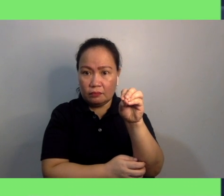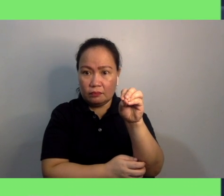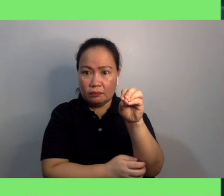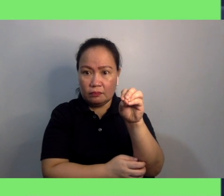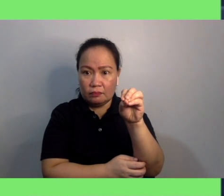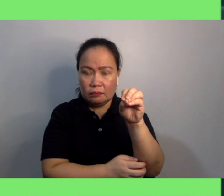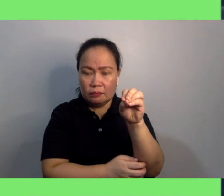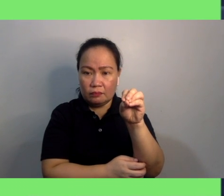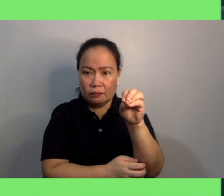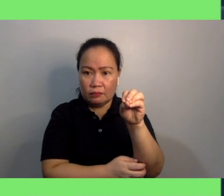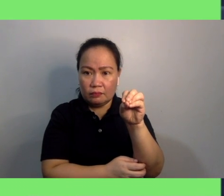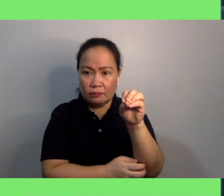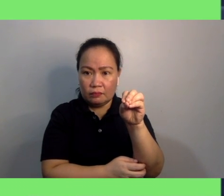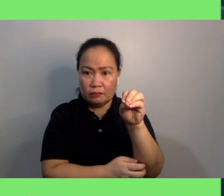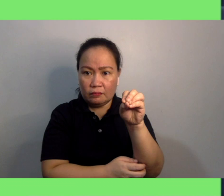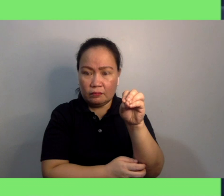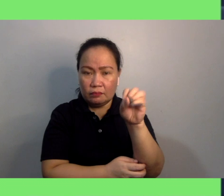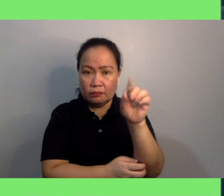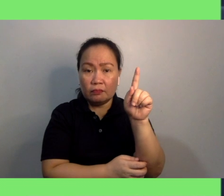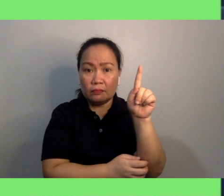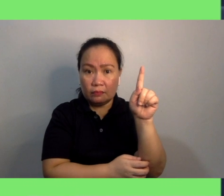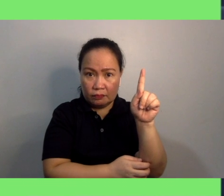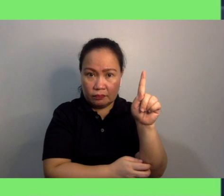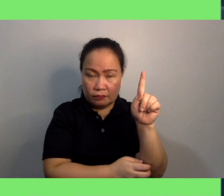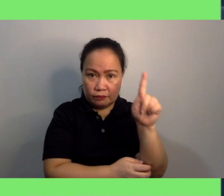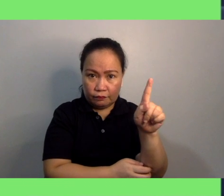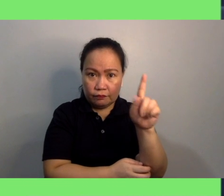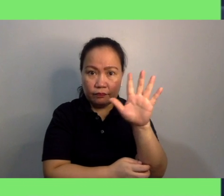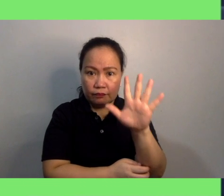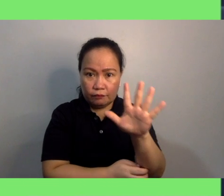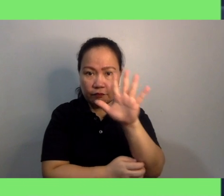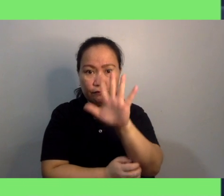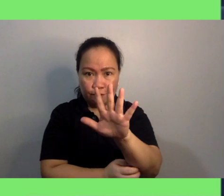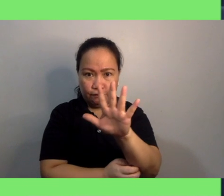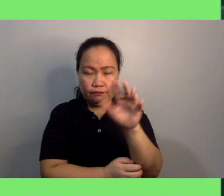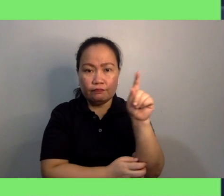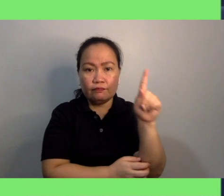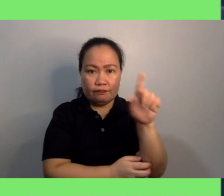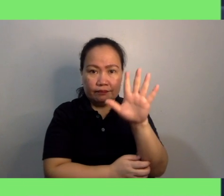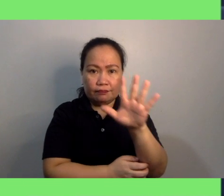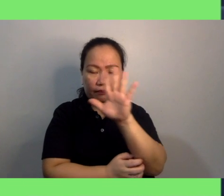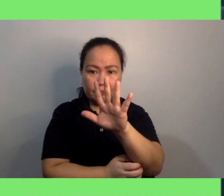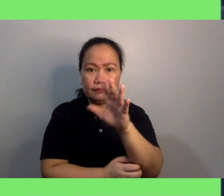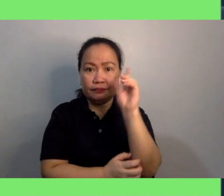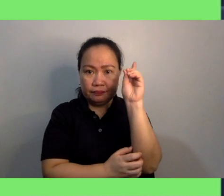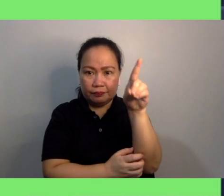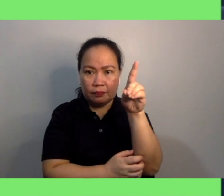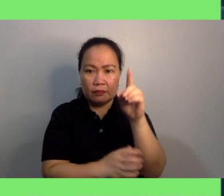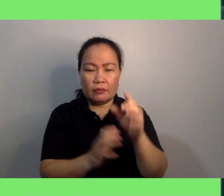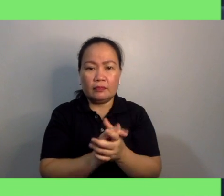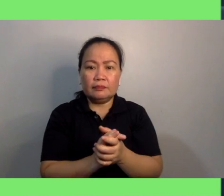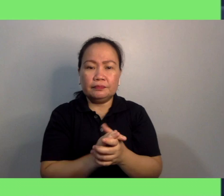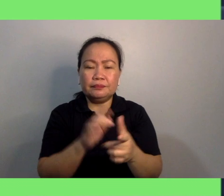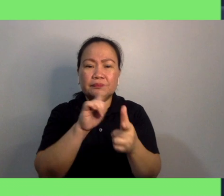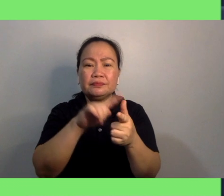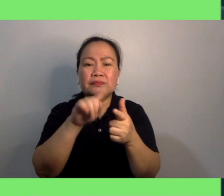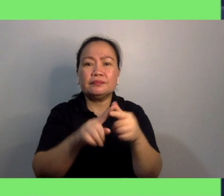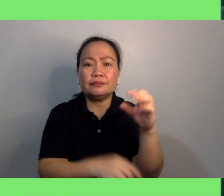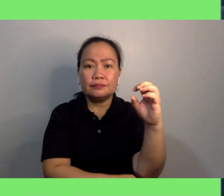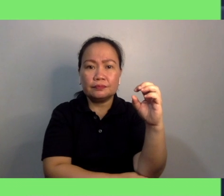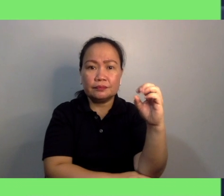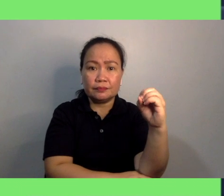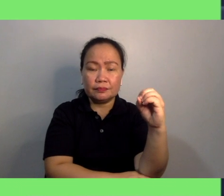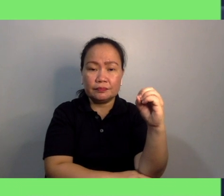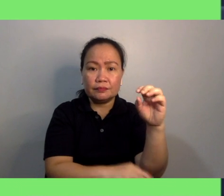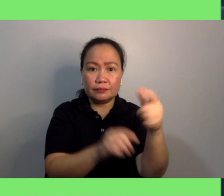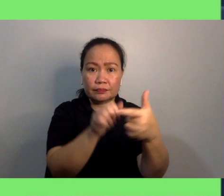150, okay? 150, tas may 5, so 155 degrees. And then angle